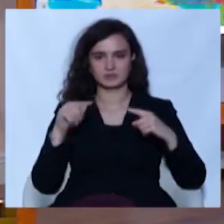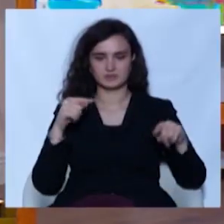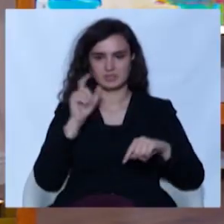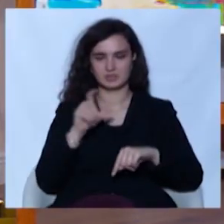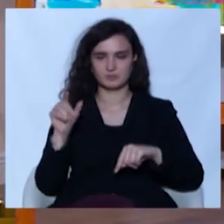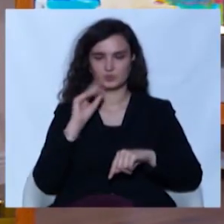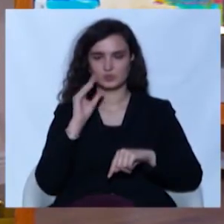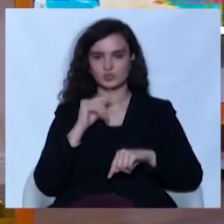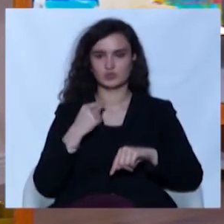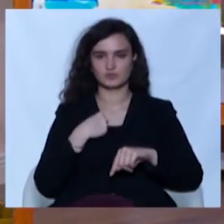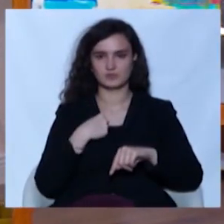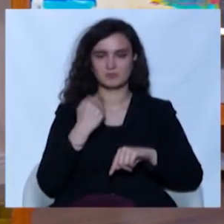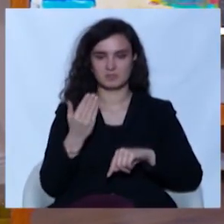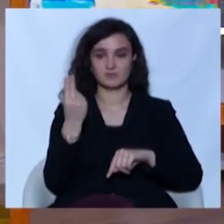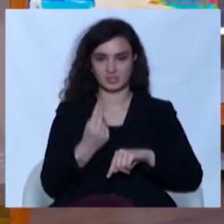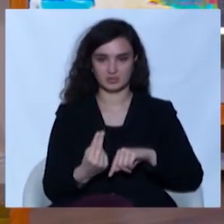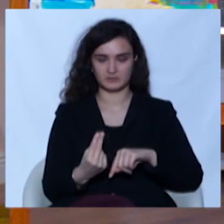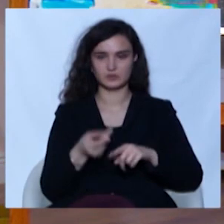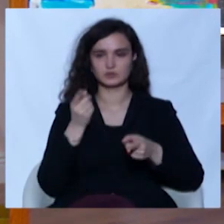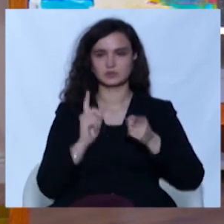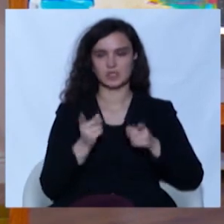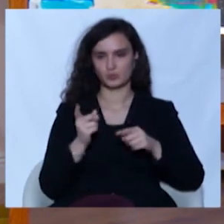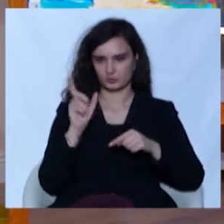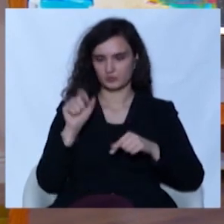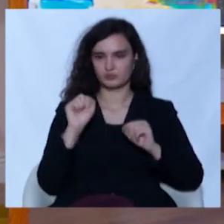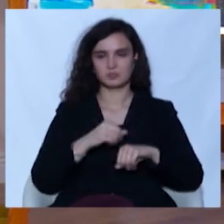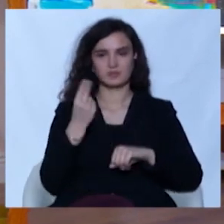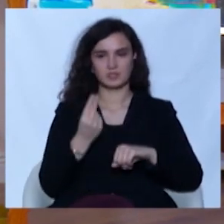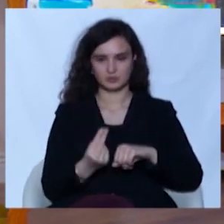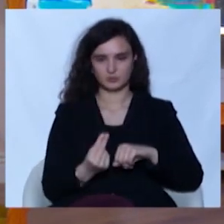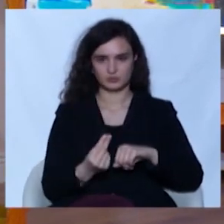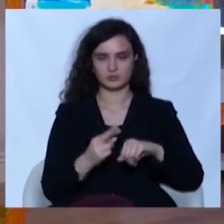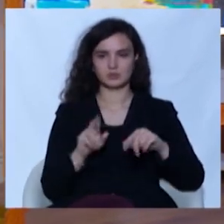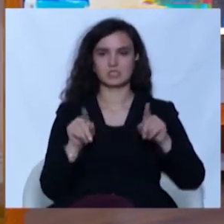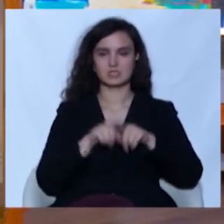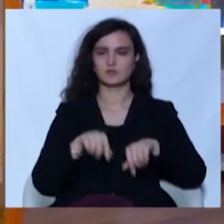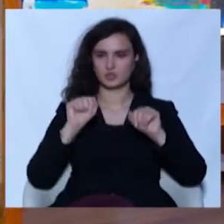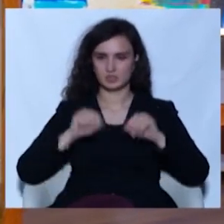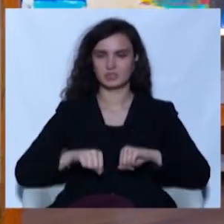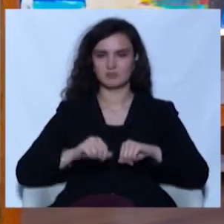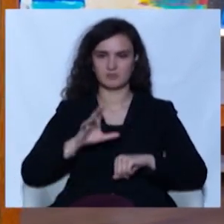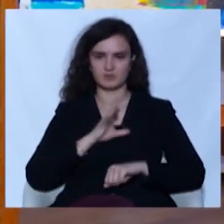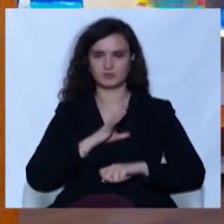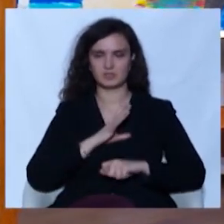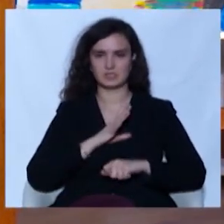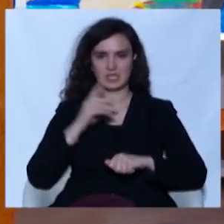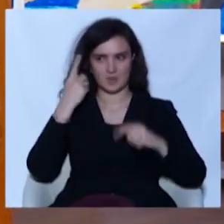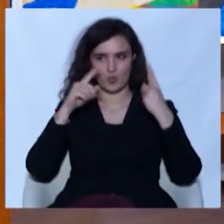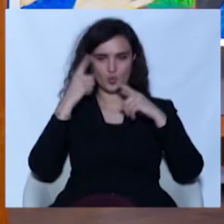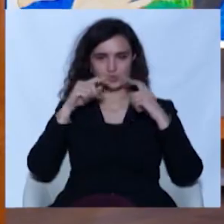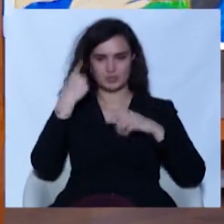ადამიანი, როცა ჩვენ მას ვხატავთ. Შეიძლება ნატურიდან ვხატოთ პორტრეტი, ასევე შეიძლება ყავდეს